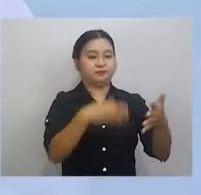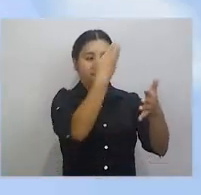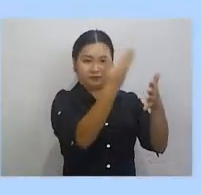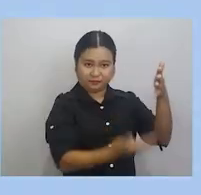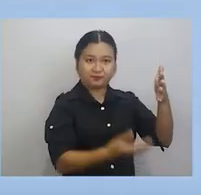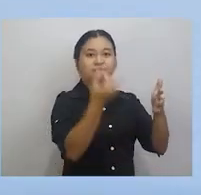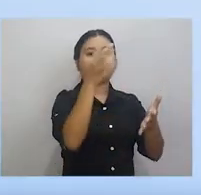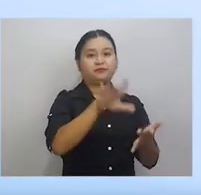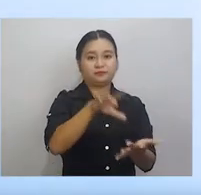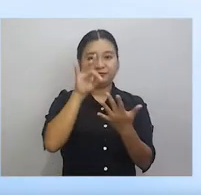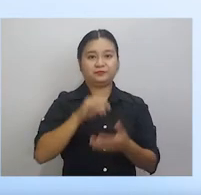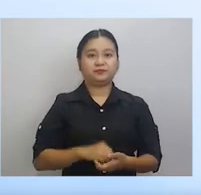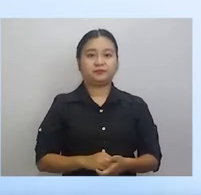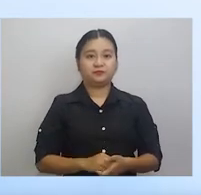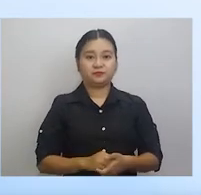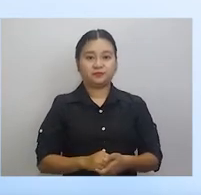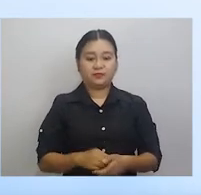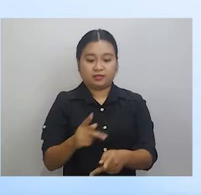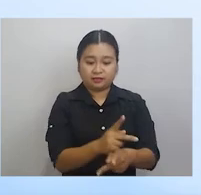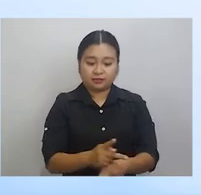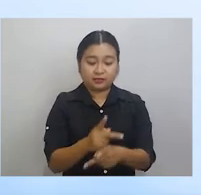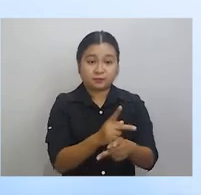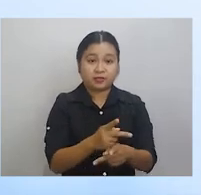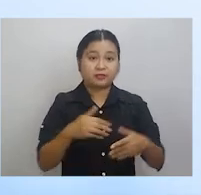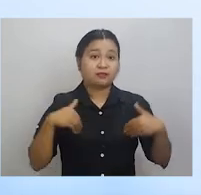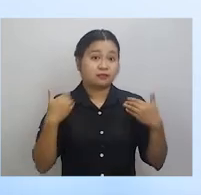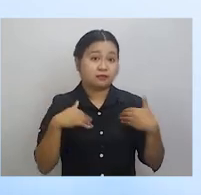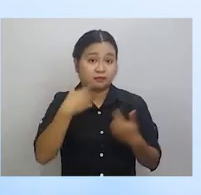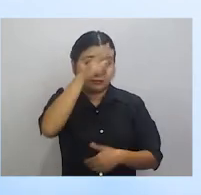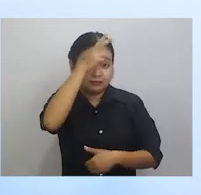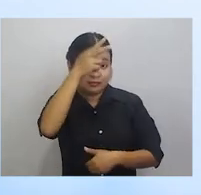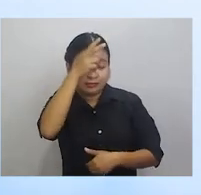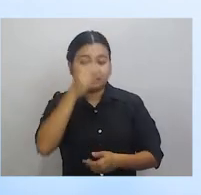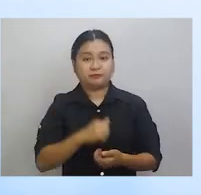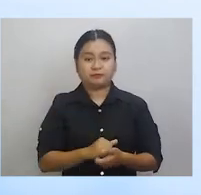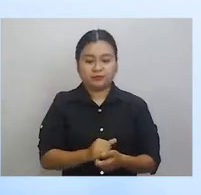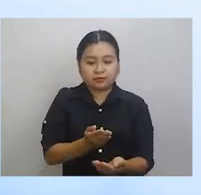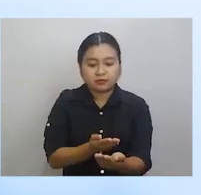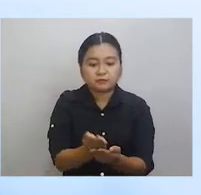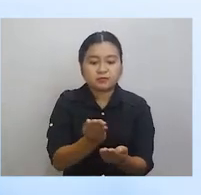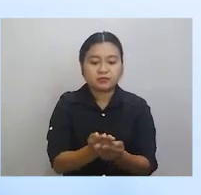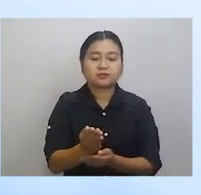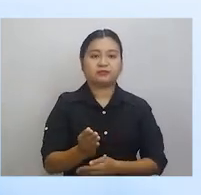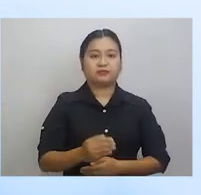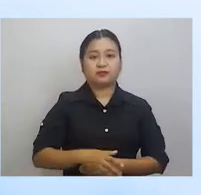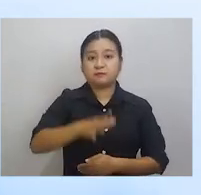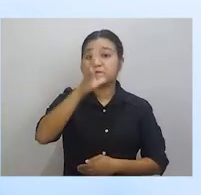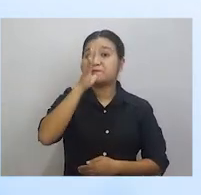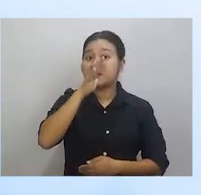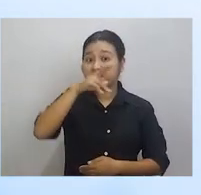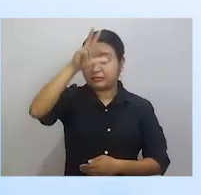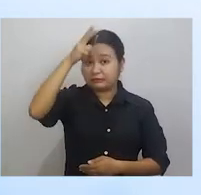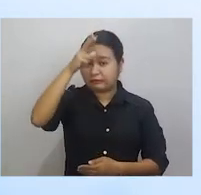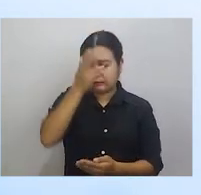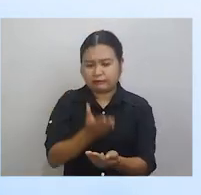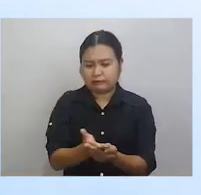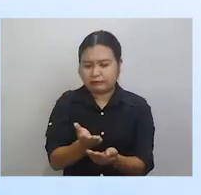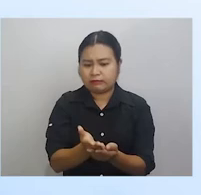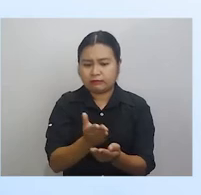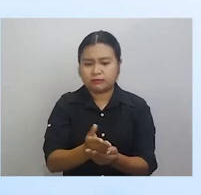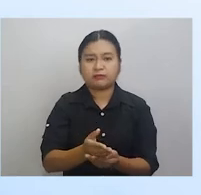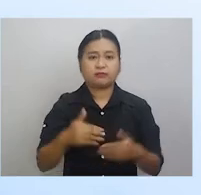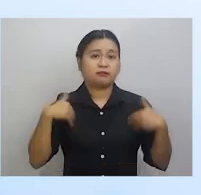pagpipilian. Nililimliman niya ang kanyang mga sisiw. Pinapakain ng inahing manok ang kanyang mga